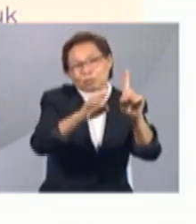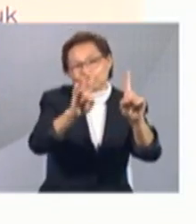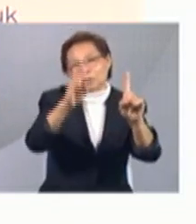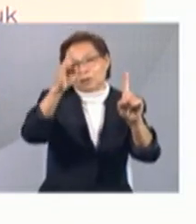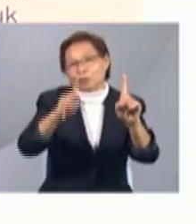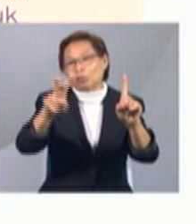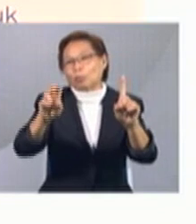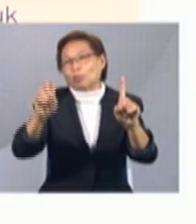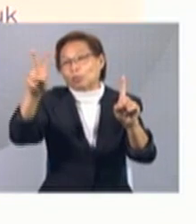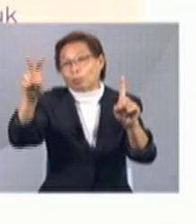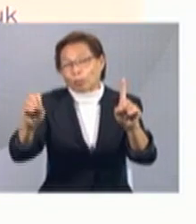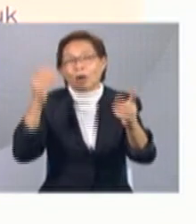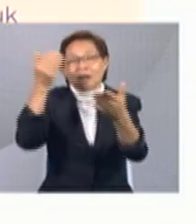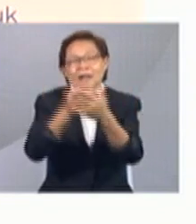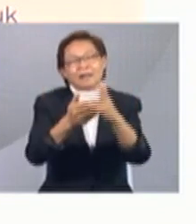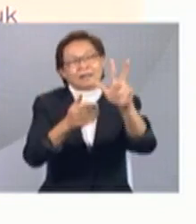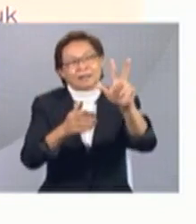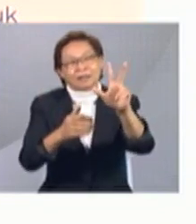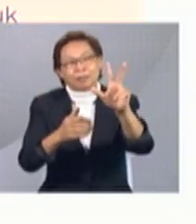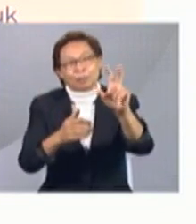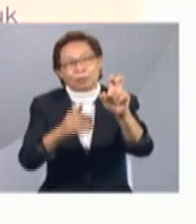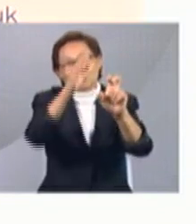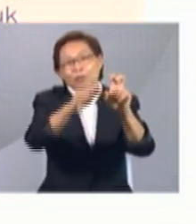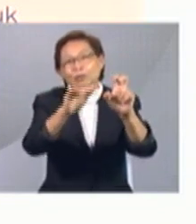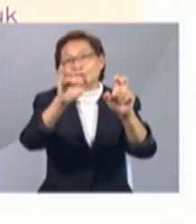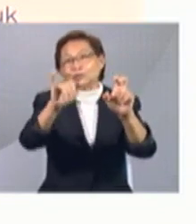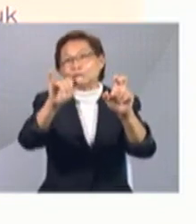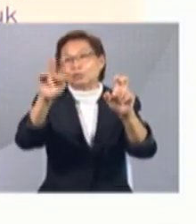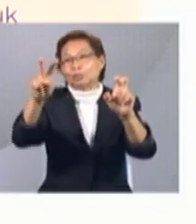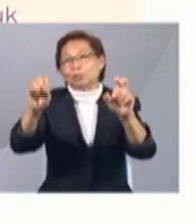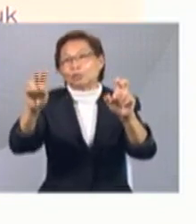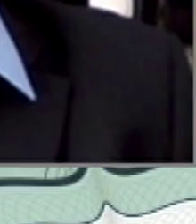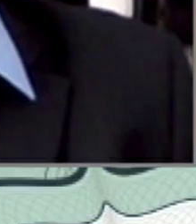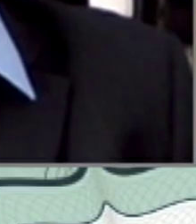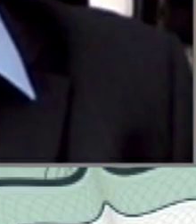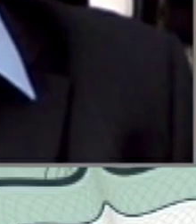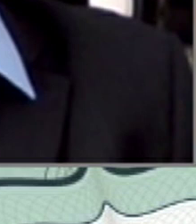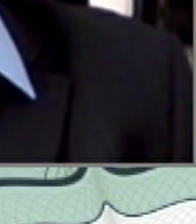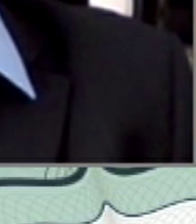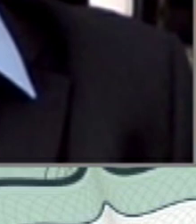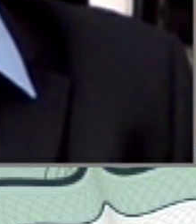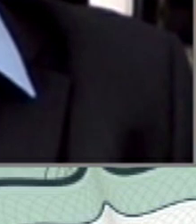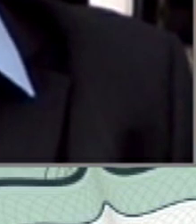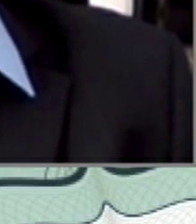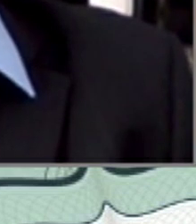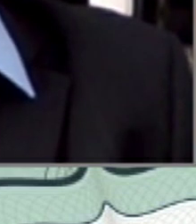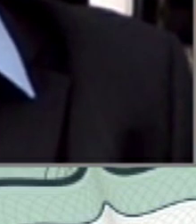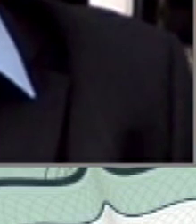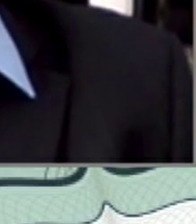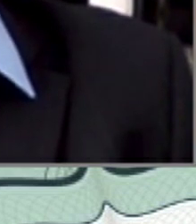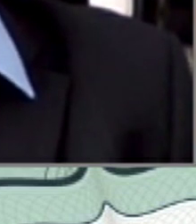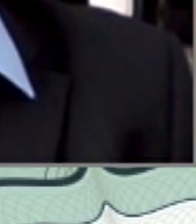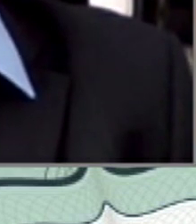Julai 2020 hingga 30 Jun 2021. Dan Doktor, kita membincangkan berkenaan